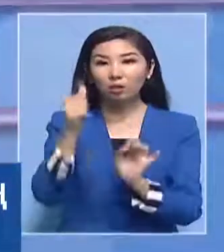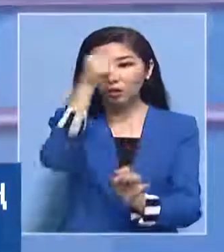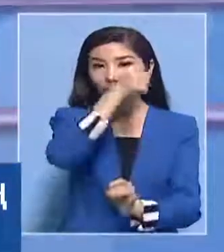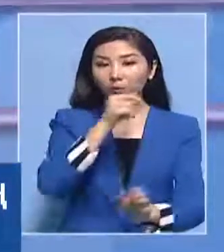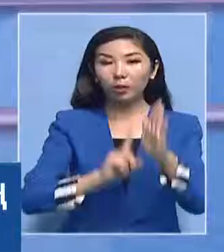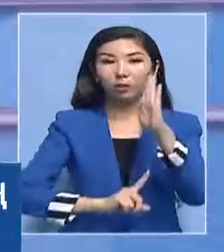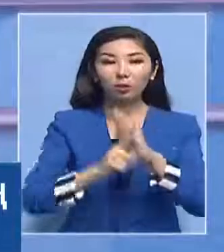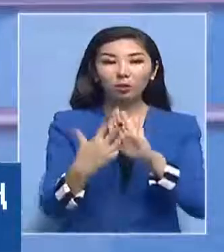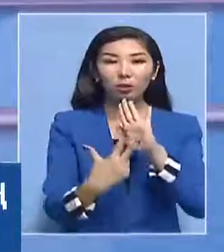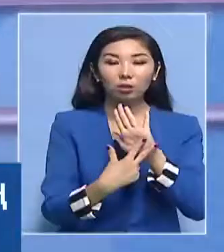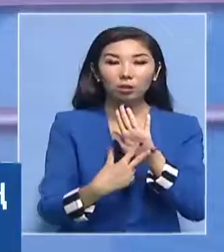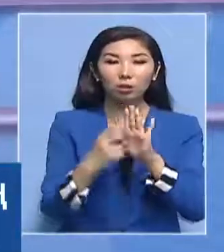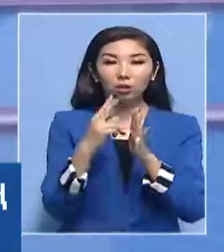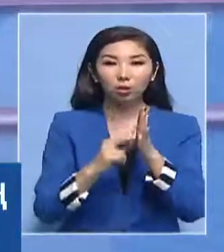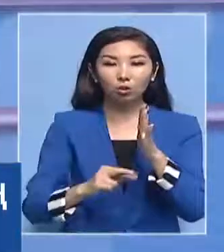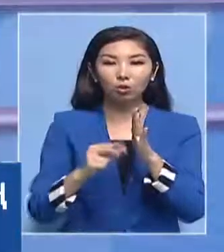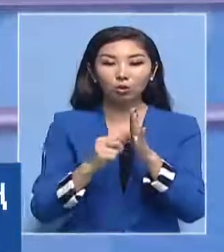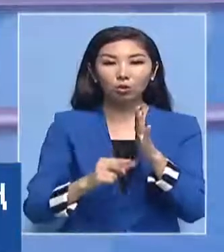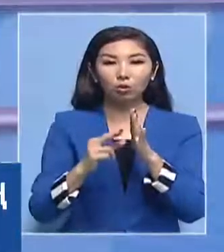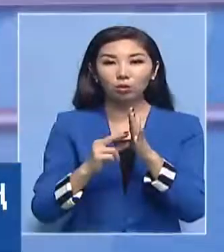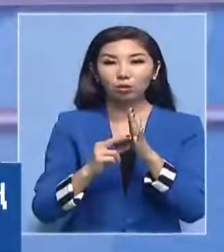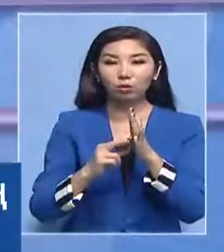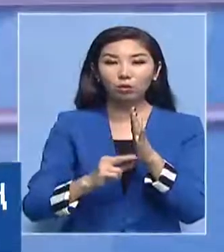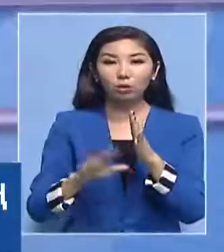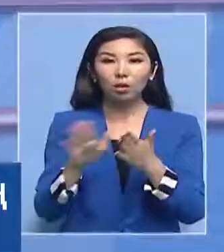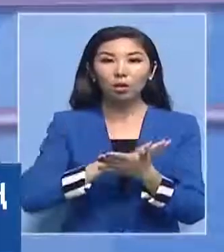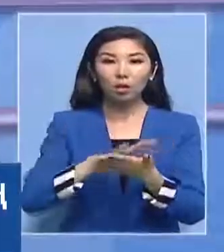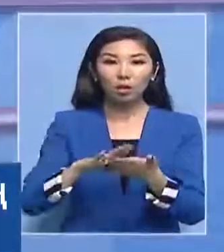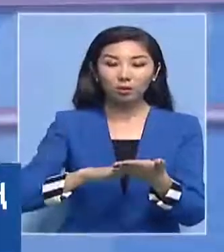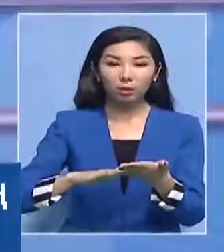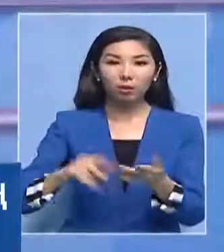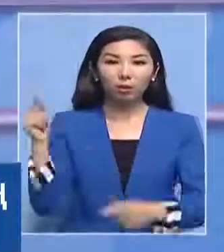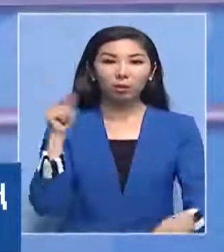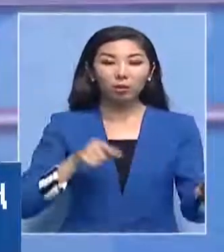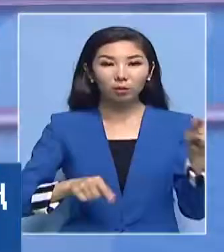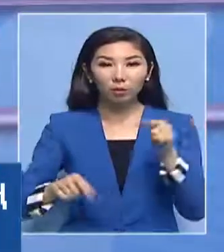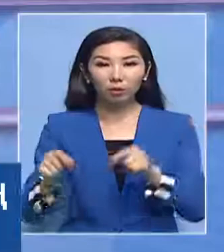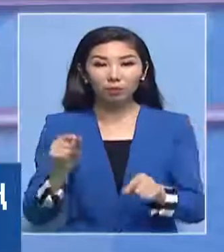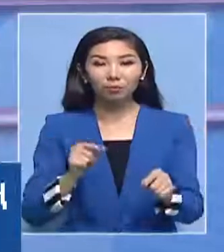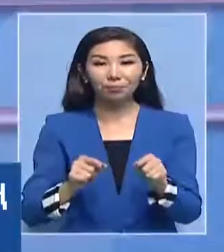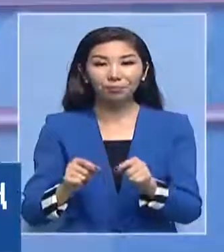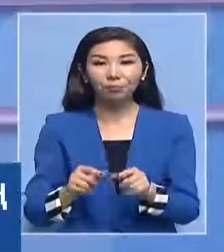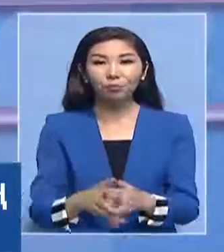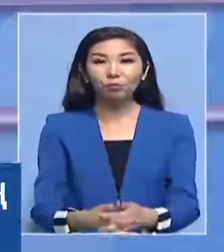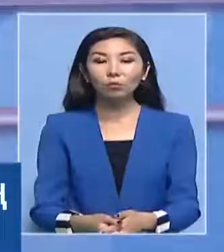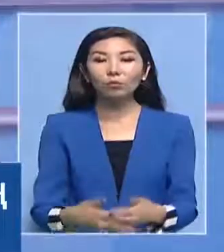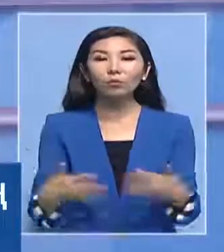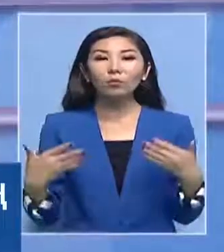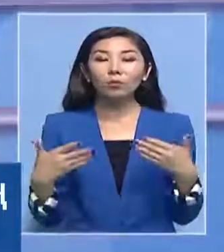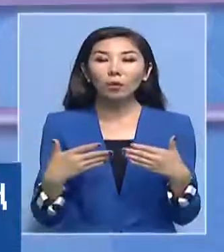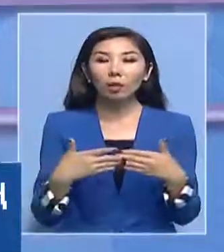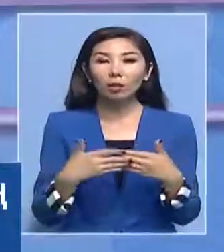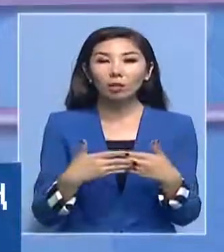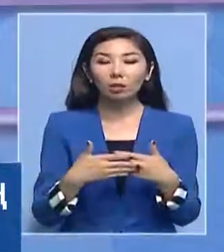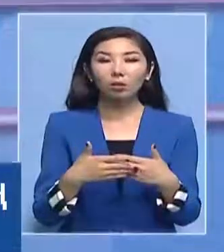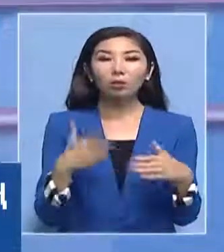басынан 700-ден астам 800-дей арыз шағым түсті. Аз емес қой. Әрине. Жаңа сол үшін